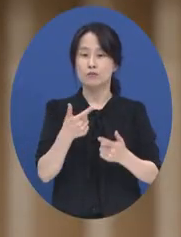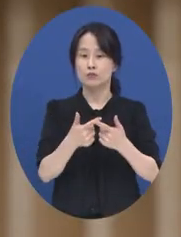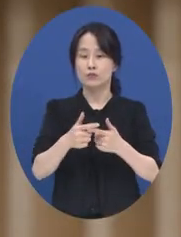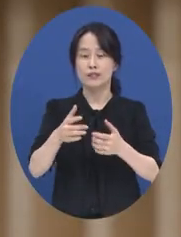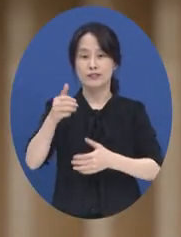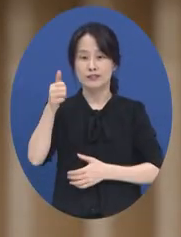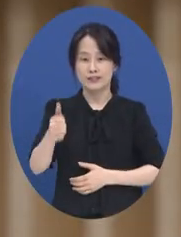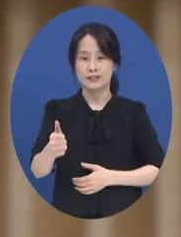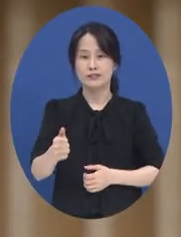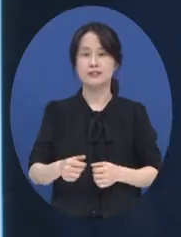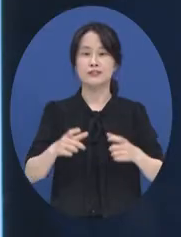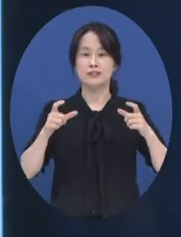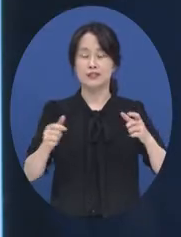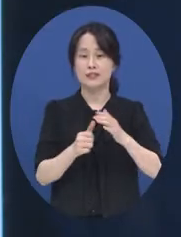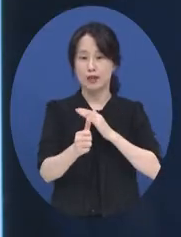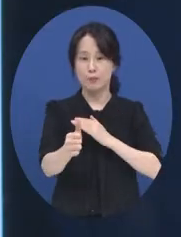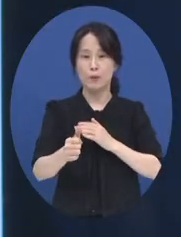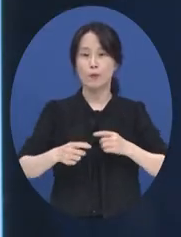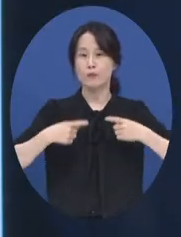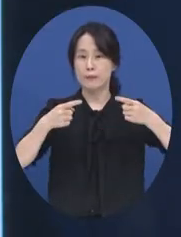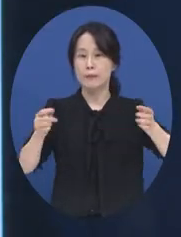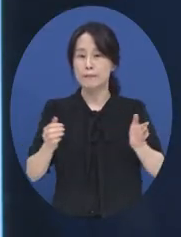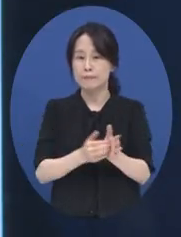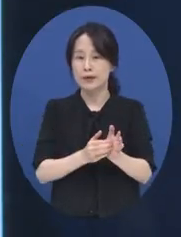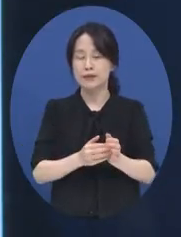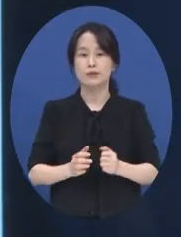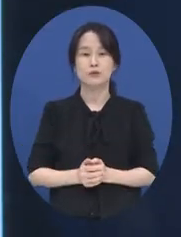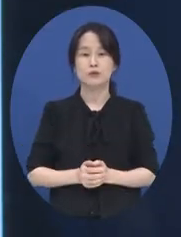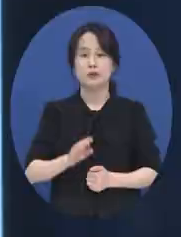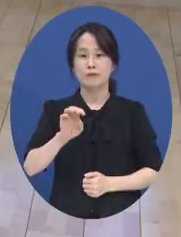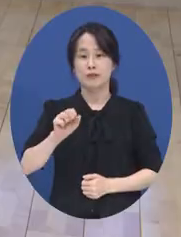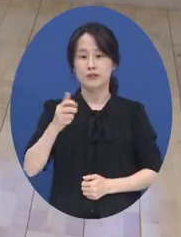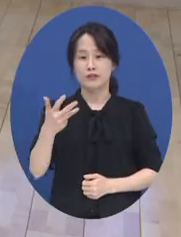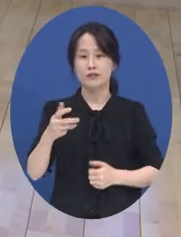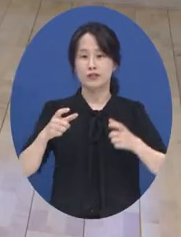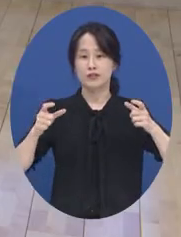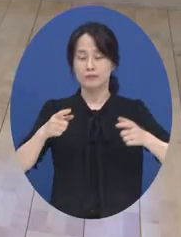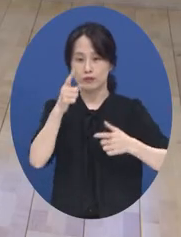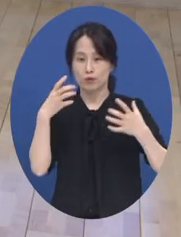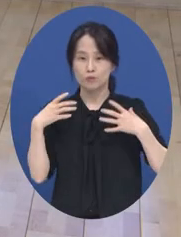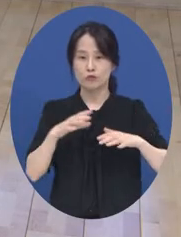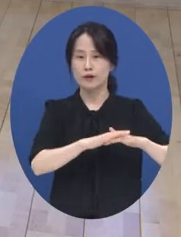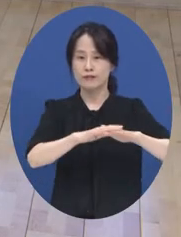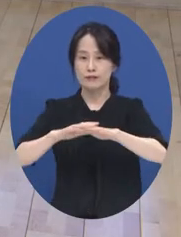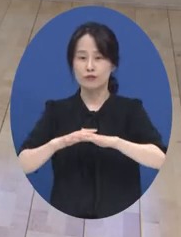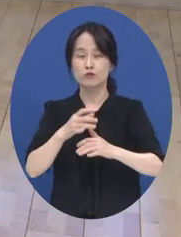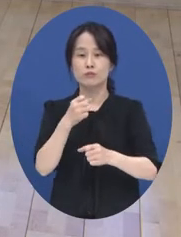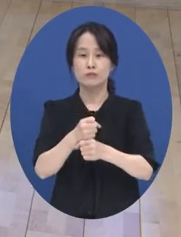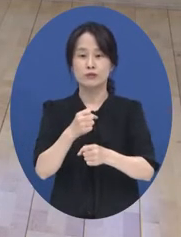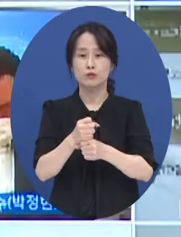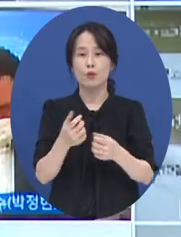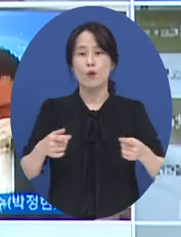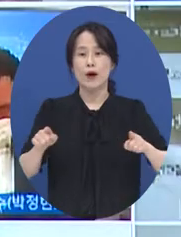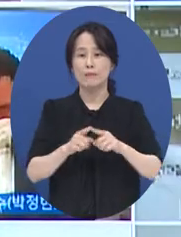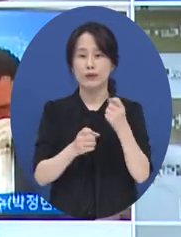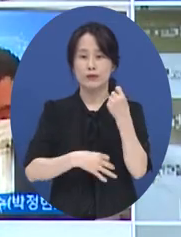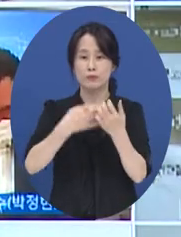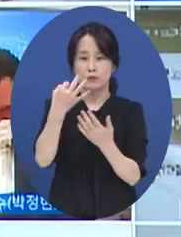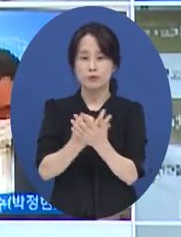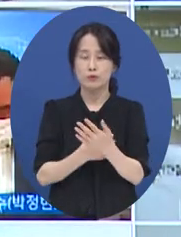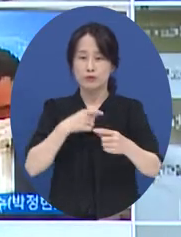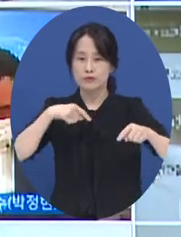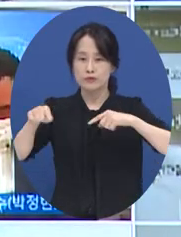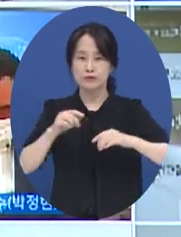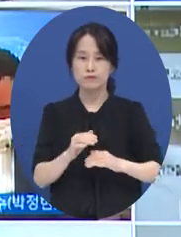등 지방정부 대표들이 참여했고, 앞으로 48개 지방정부가 네트워크를 형성하고 함께 기본소득